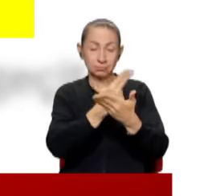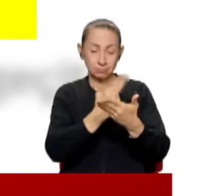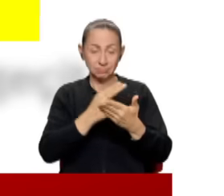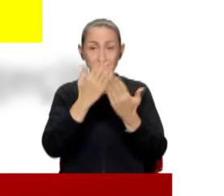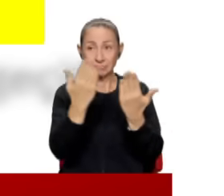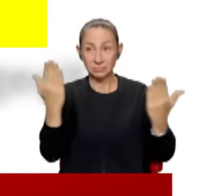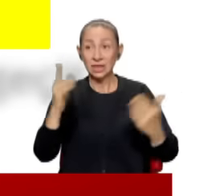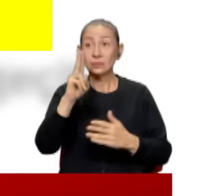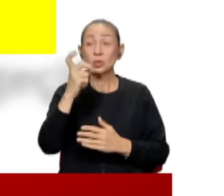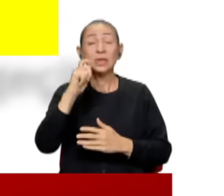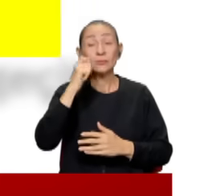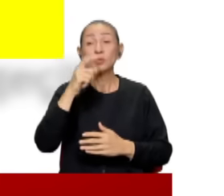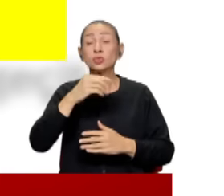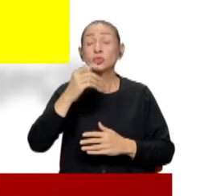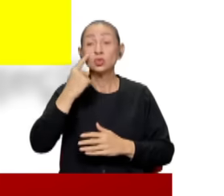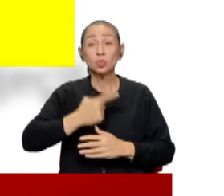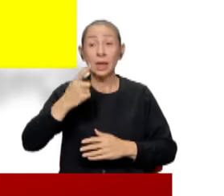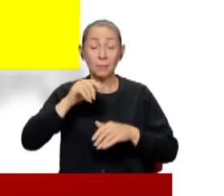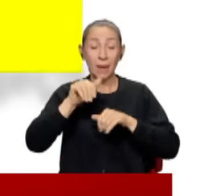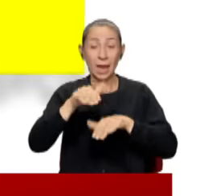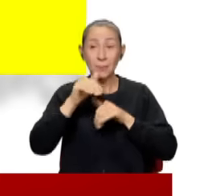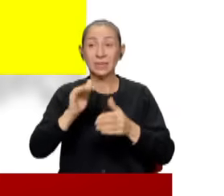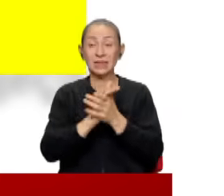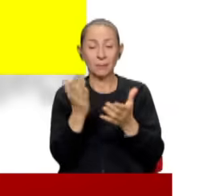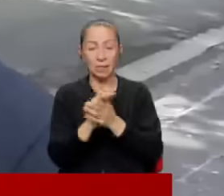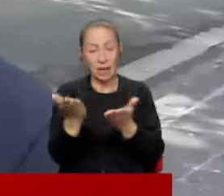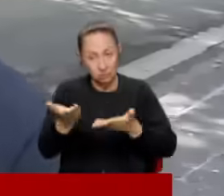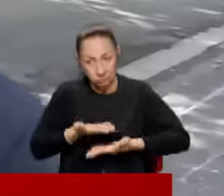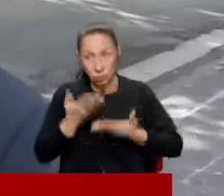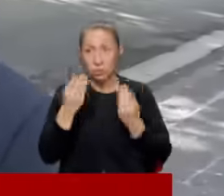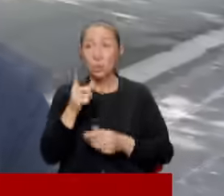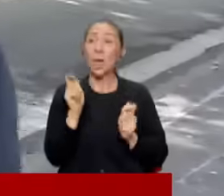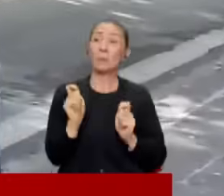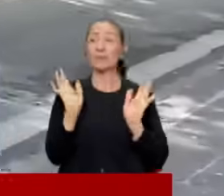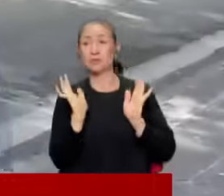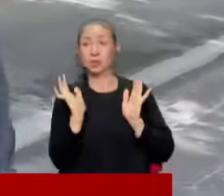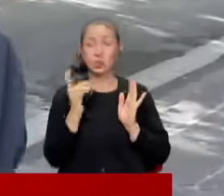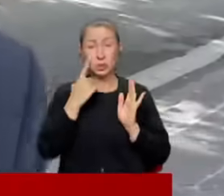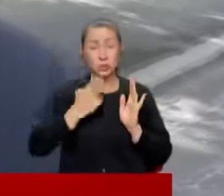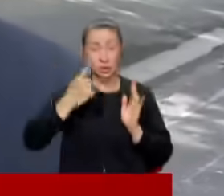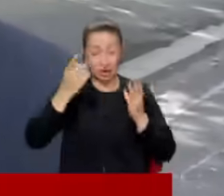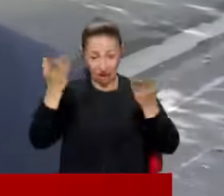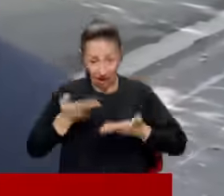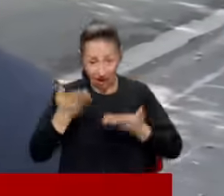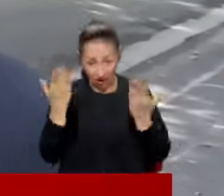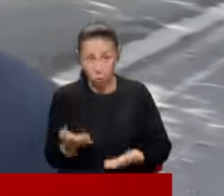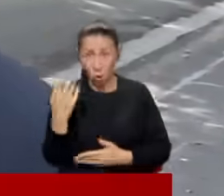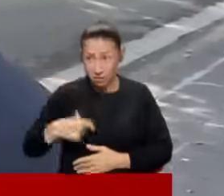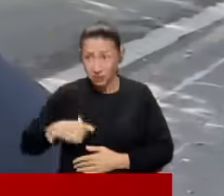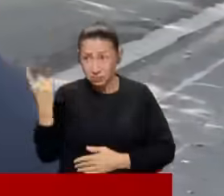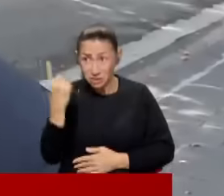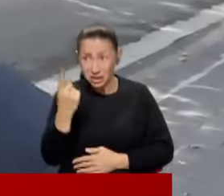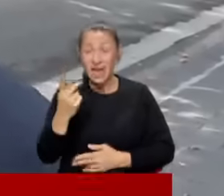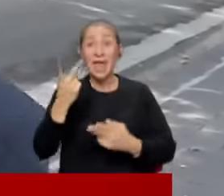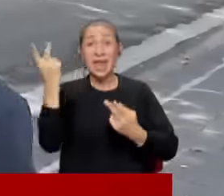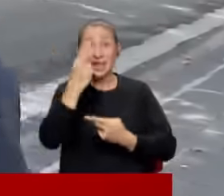ve 29 Ekim Cumhuriyet Bayramı resepsiyonunda tebrikleri kabul edecek Onu da yapmasalarmış cumhurbaşkanının kabulü özel bir durum mu oldu resim